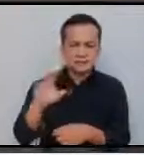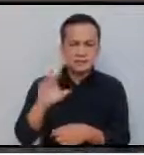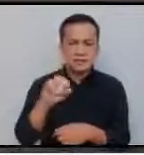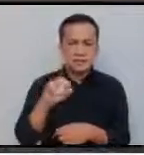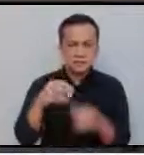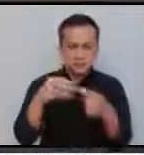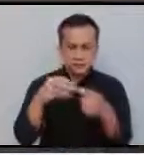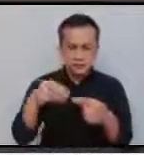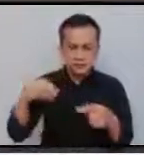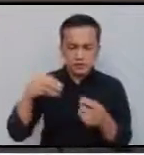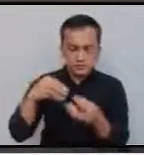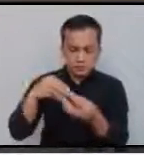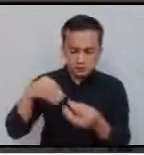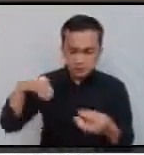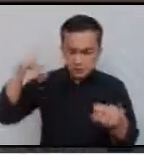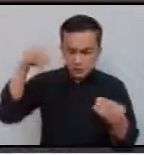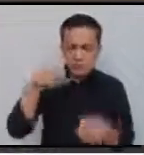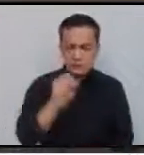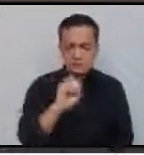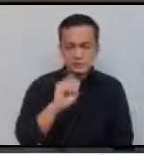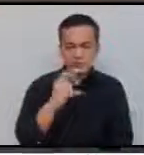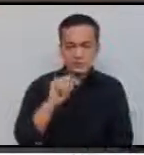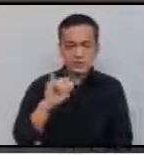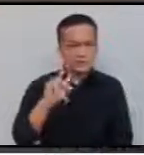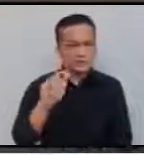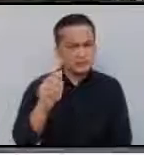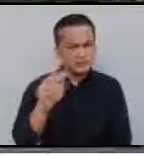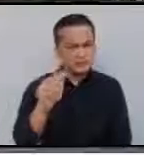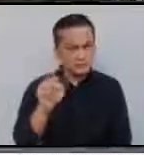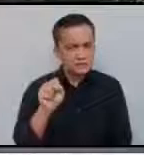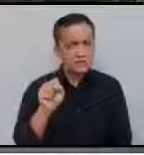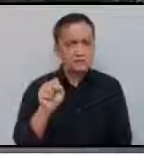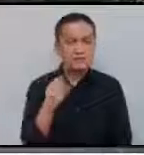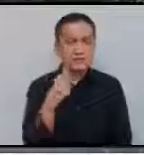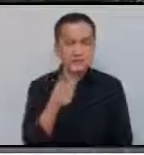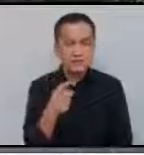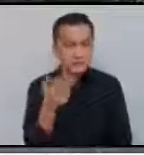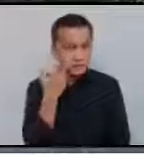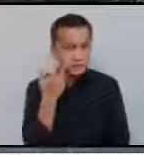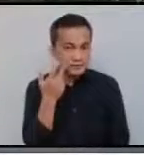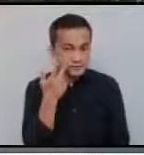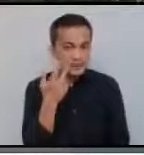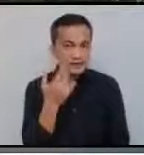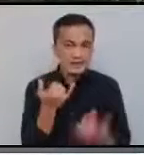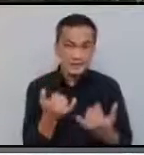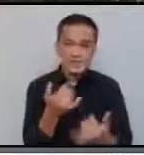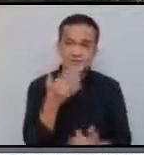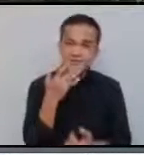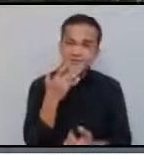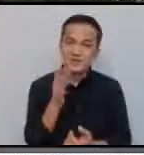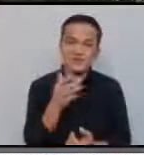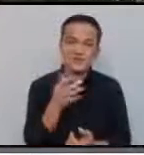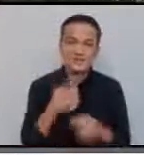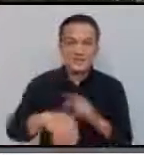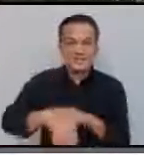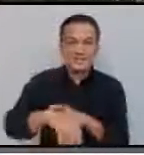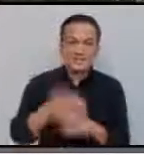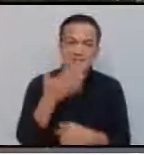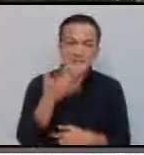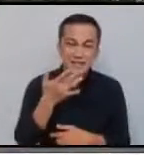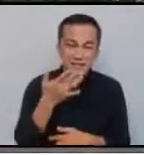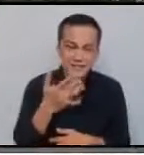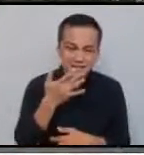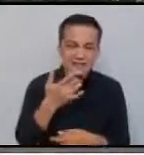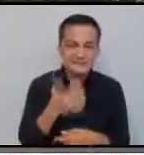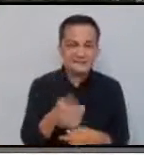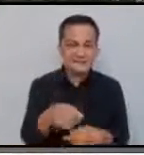ninyo? Subukan nyo na po ito sa ating mga tahanan. But for now, it's my favorite time. It's tikiman time. Naku, tikman na natin yan. Maglagay